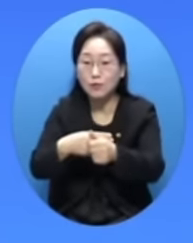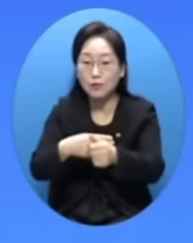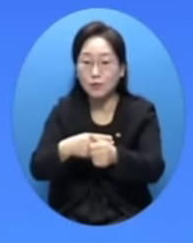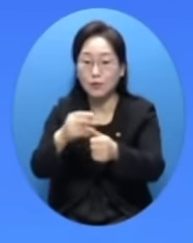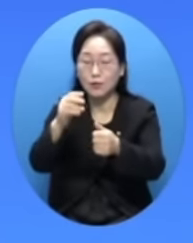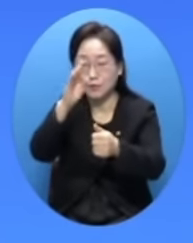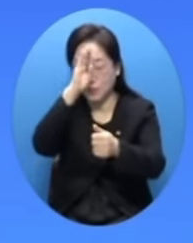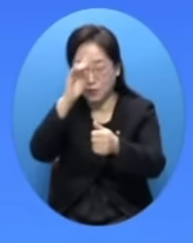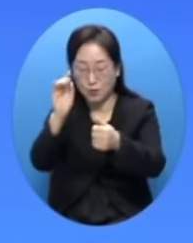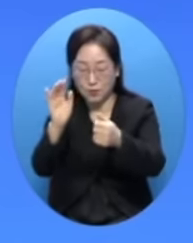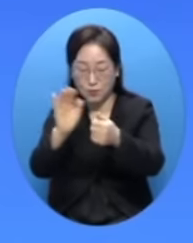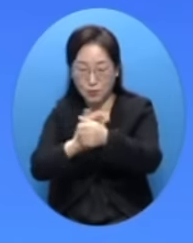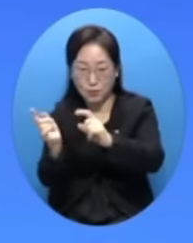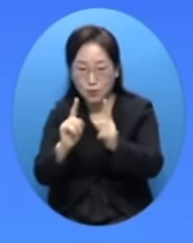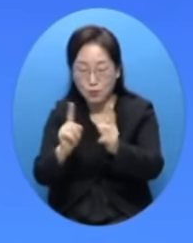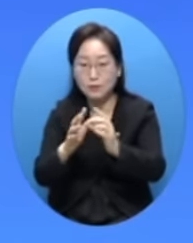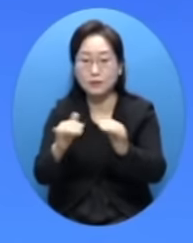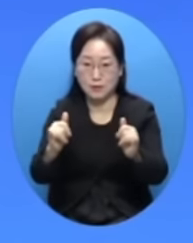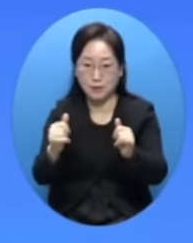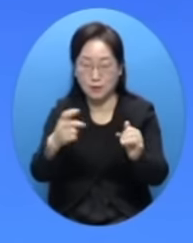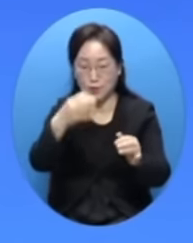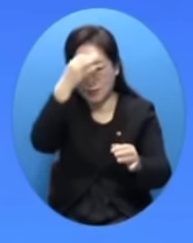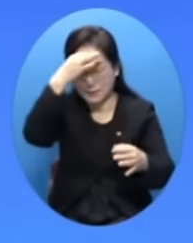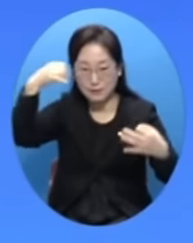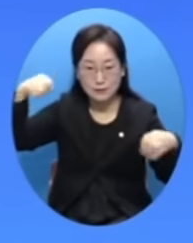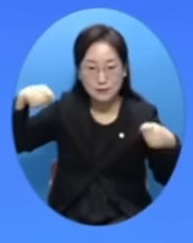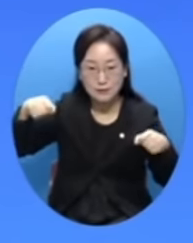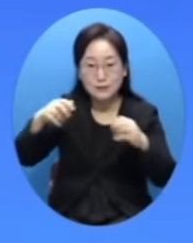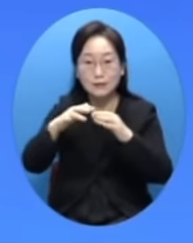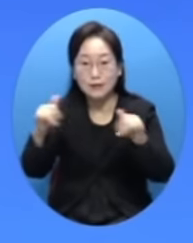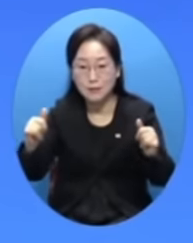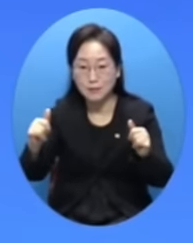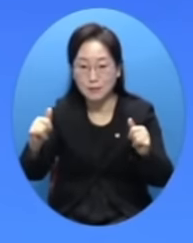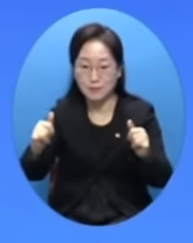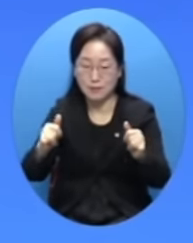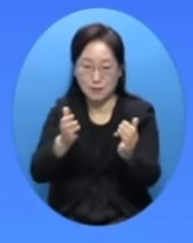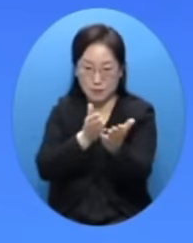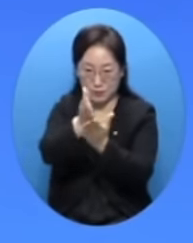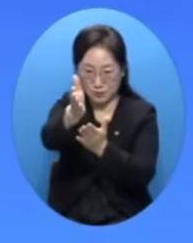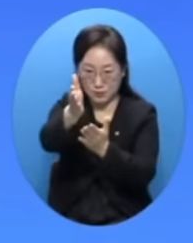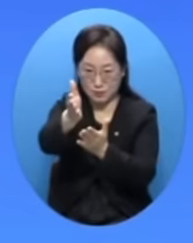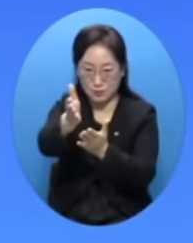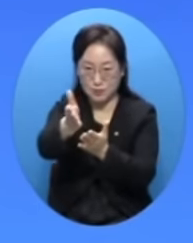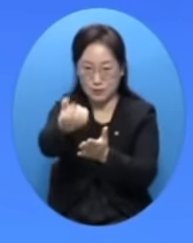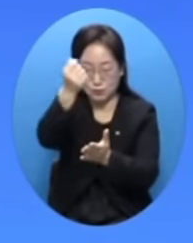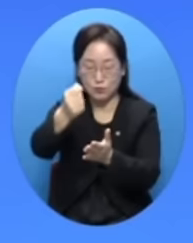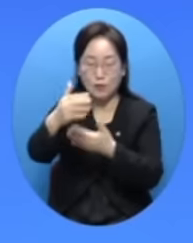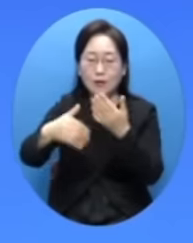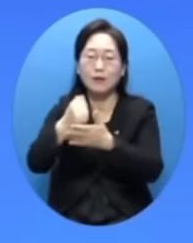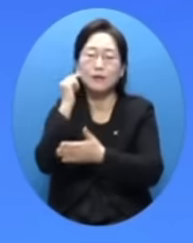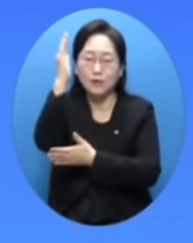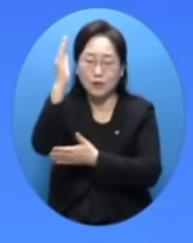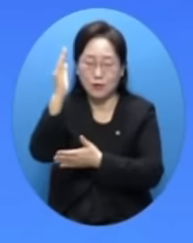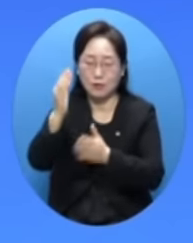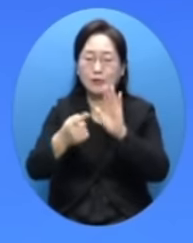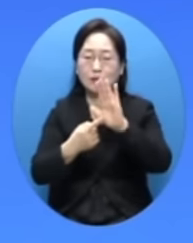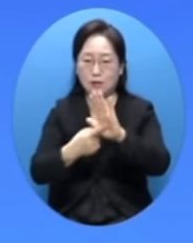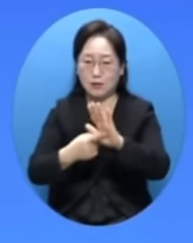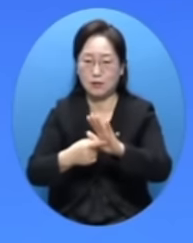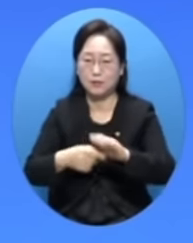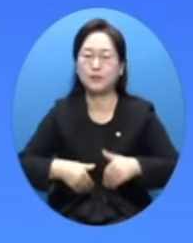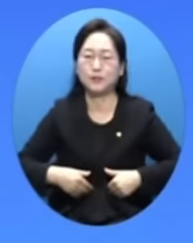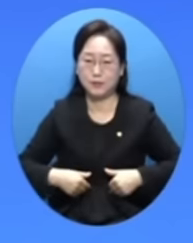고치는 일에서 예술 있는 그 예수를 통하여 하나님 원라는 일에 귀하게 쓰임받아야 되는